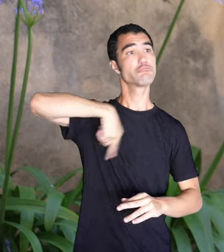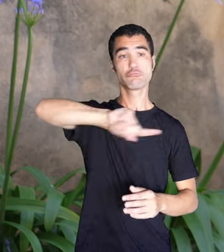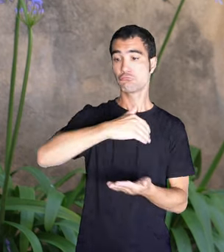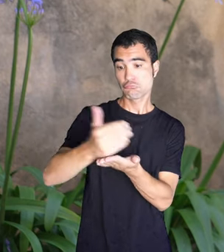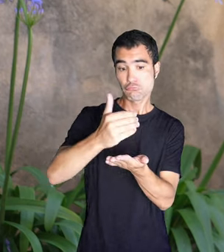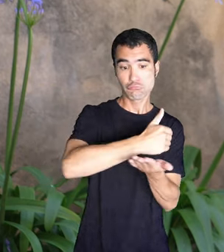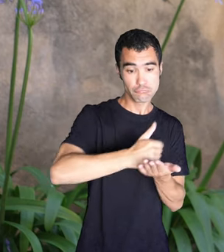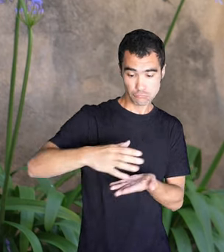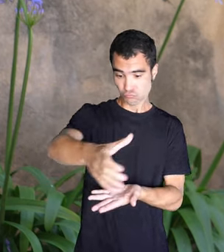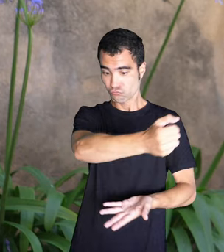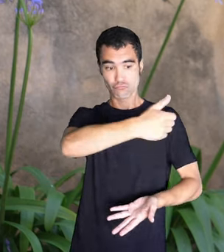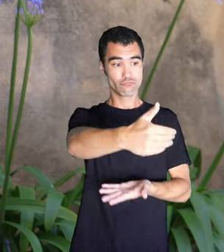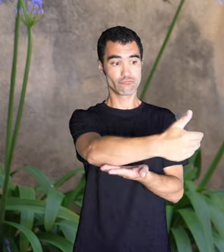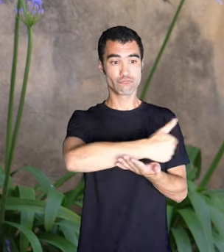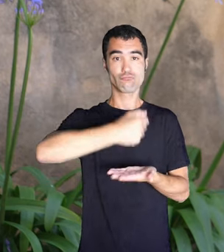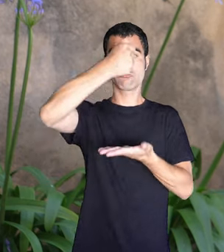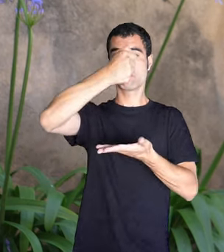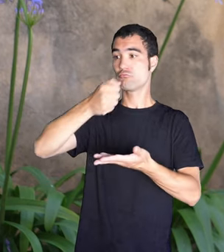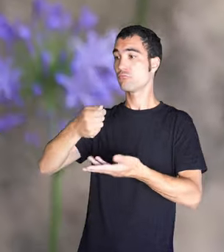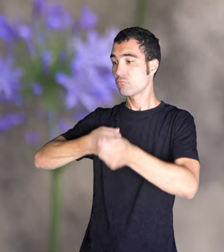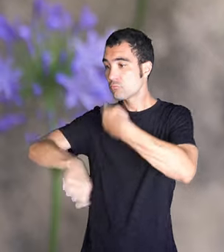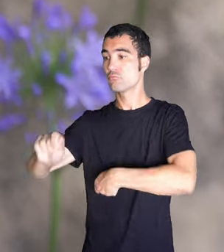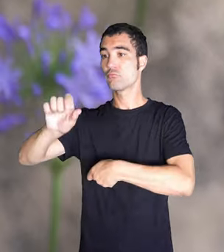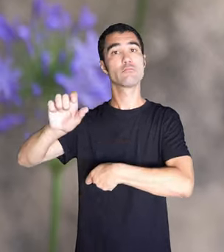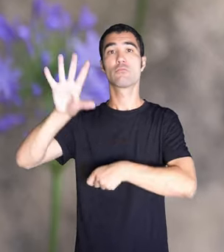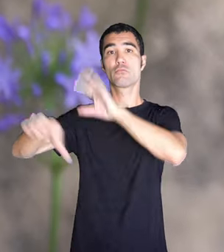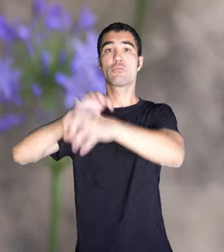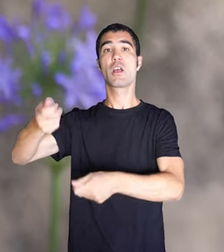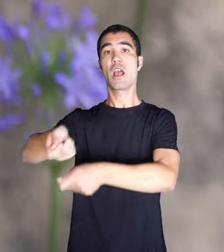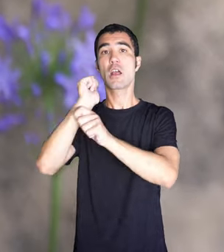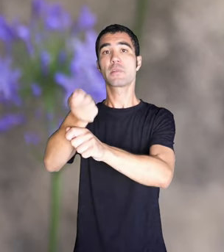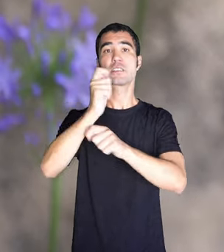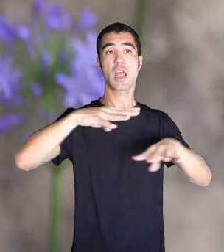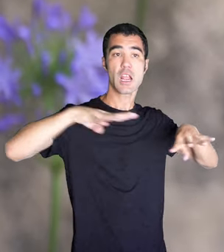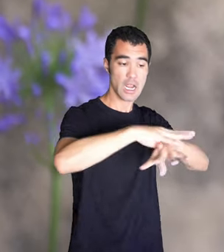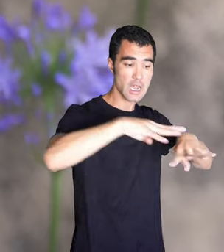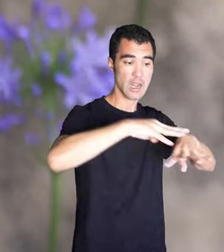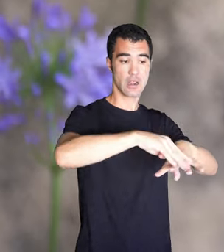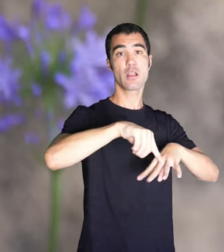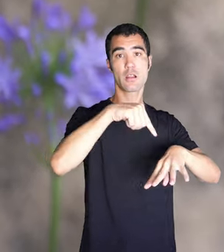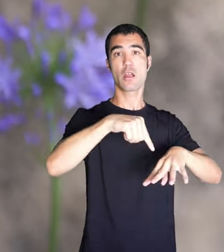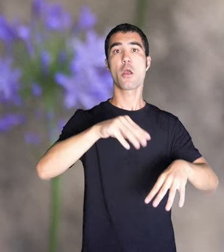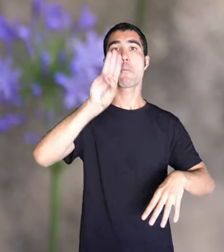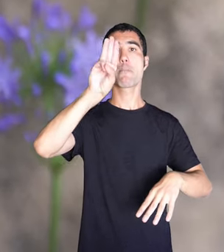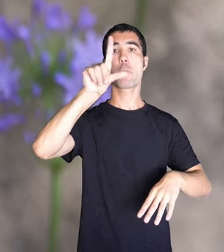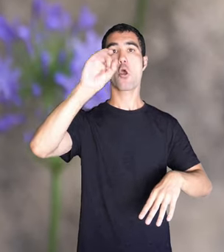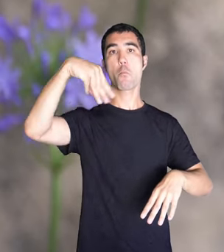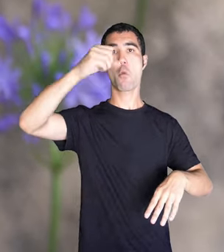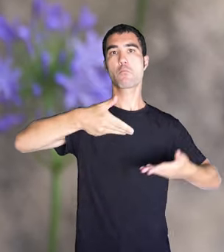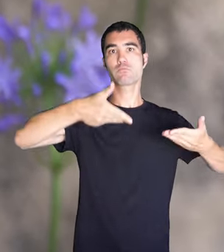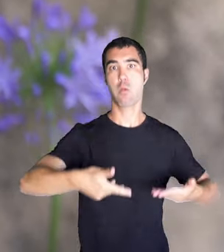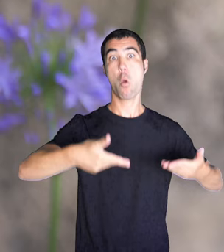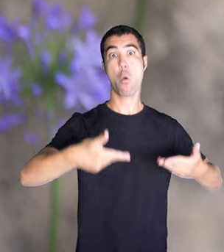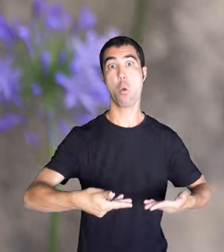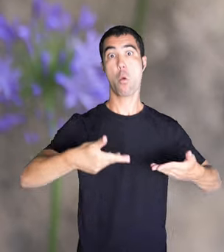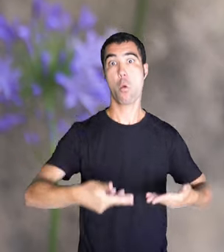que guanyàveu gastaven coses de pescar. Les xerxes duen plop i